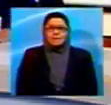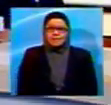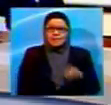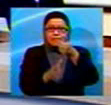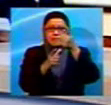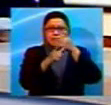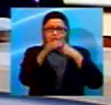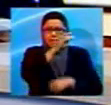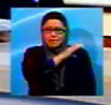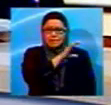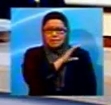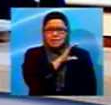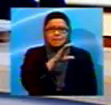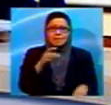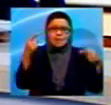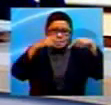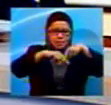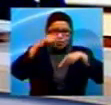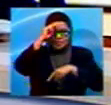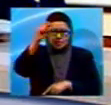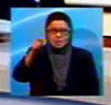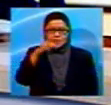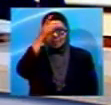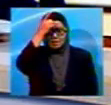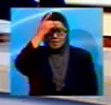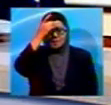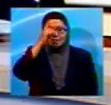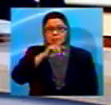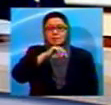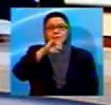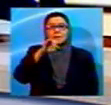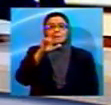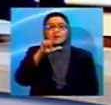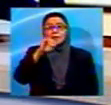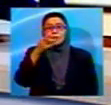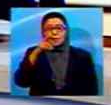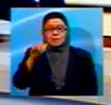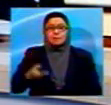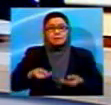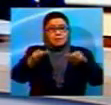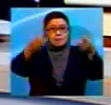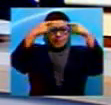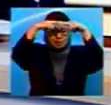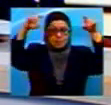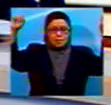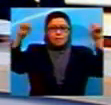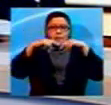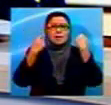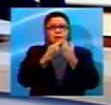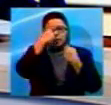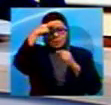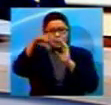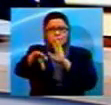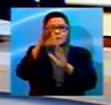timbalan pengerusi badan Perhubungan umno Terengganu dat jalani Johari menyerahkan kepada Presiden Parti untuk melantik pengerusi badan